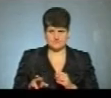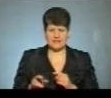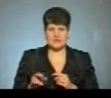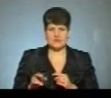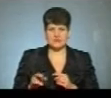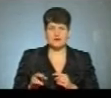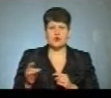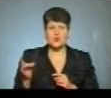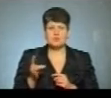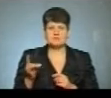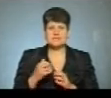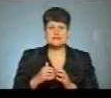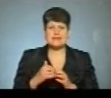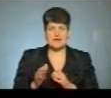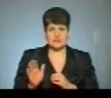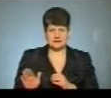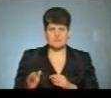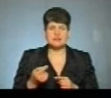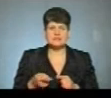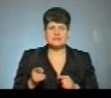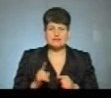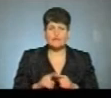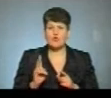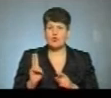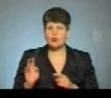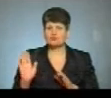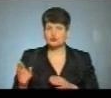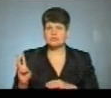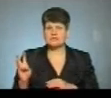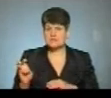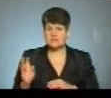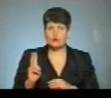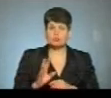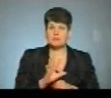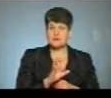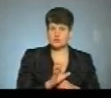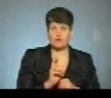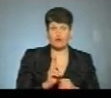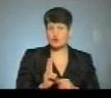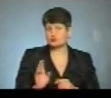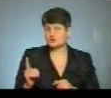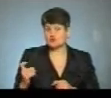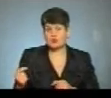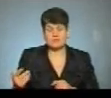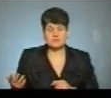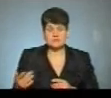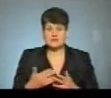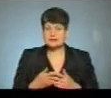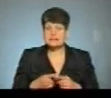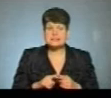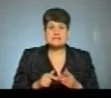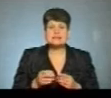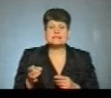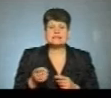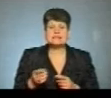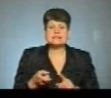величина доплати, розмір середній. Це когось може бути 300, когось може бути 500, когось може бути 100. Тобто це залежить від